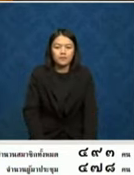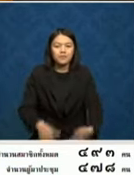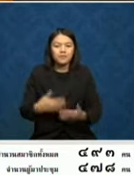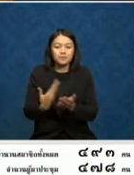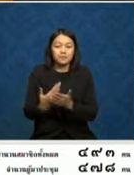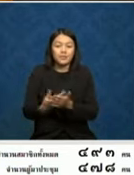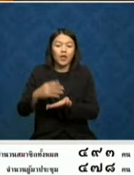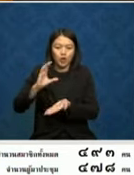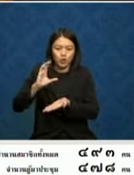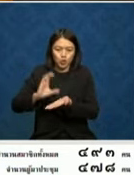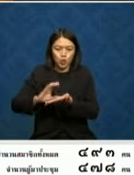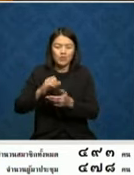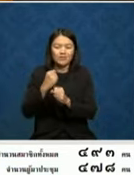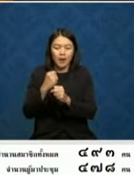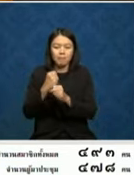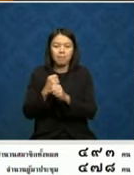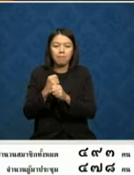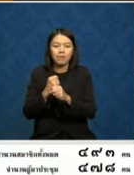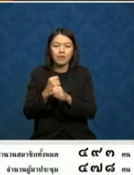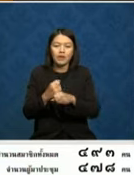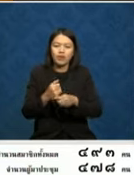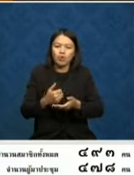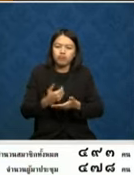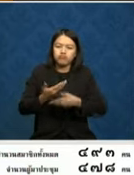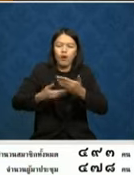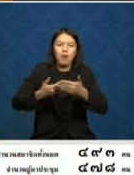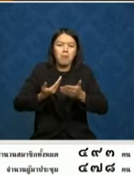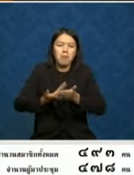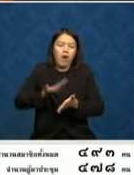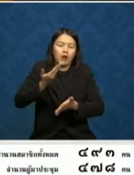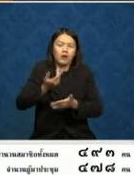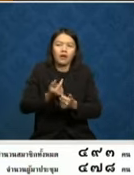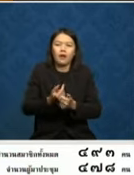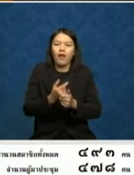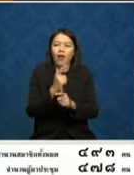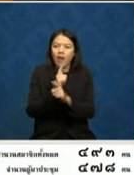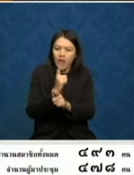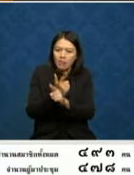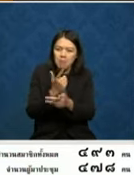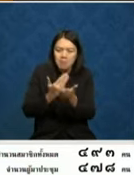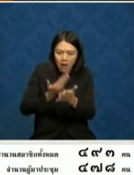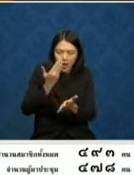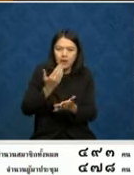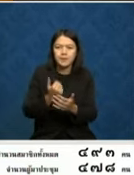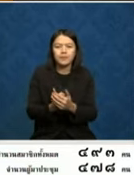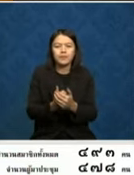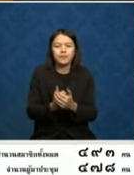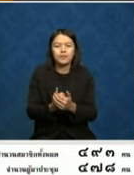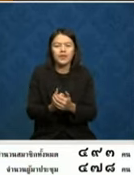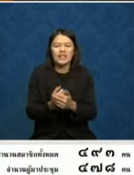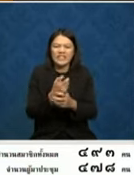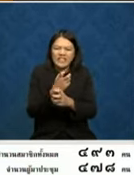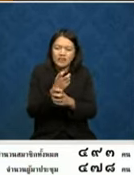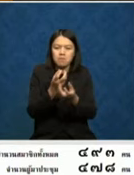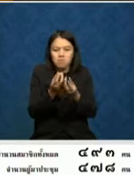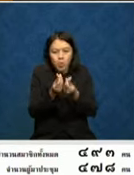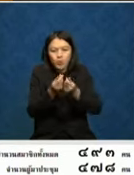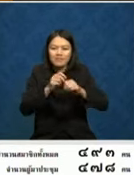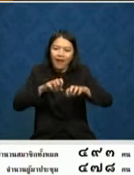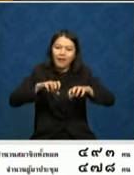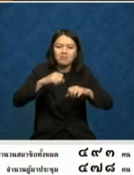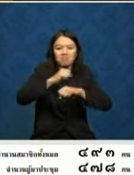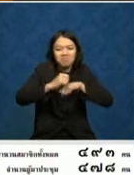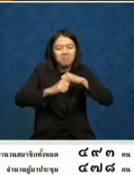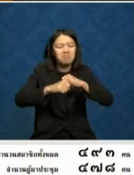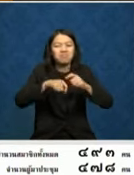ทุนของปัจจัยการผลิตที่มีการถีบตัวสูงขึ้นไม่ว่าจะเป็นเรื่องของเหล็กไม่ว่าจะเป็นเรื่องของอิฐหินปูนทรายก็ตามเนี่ยนะครับสุดท้